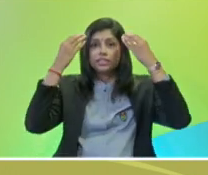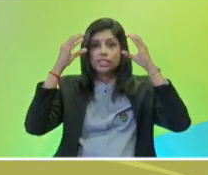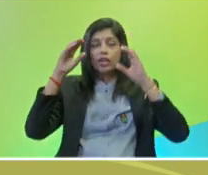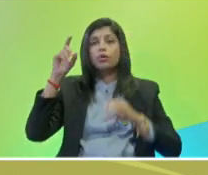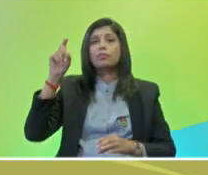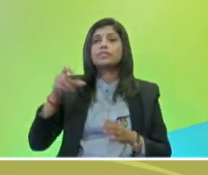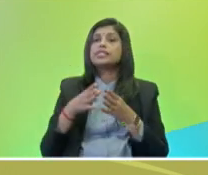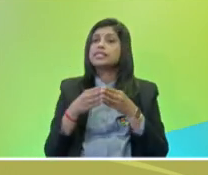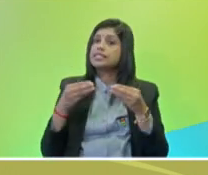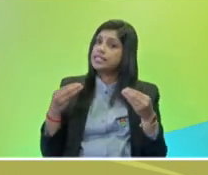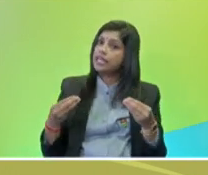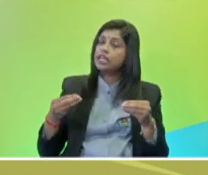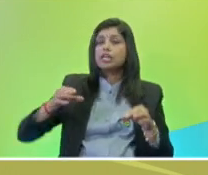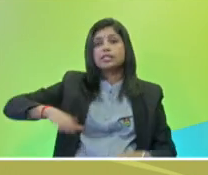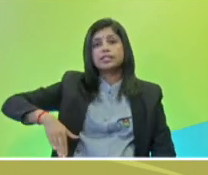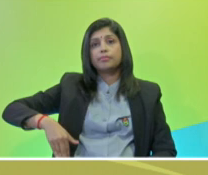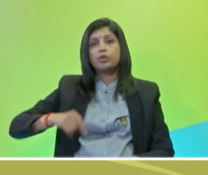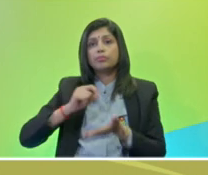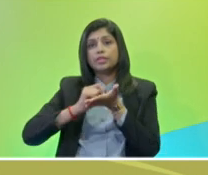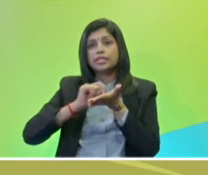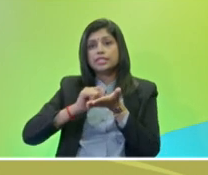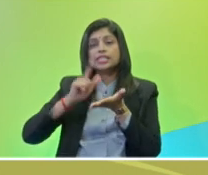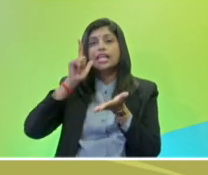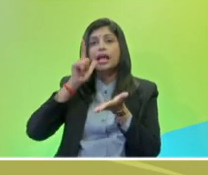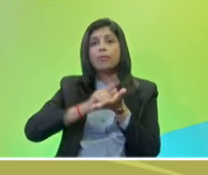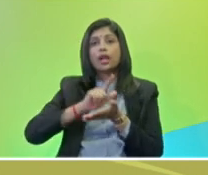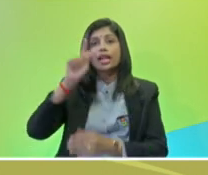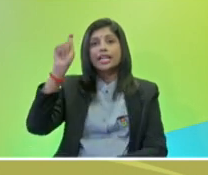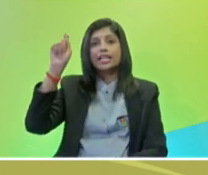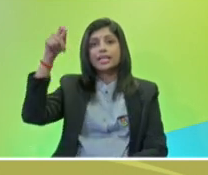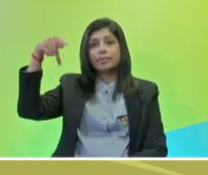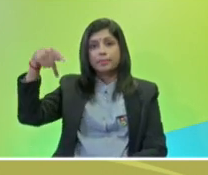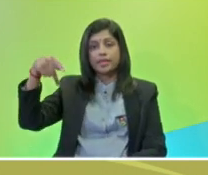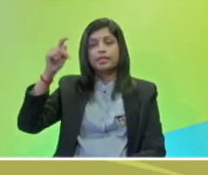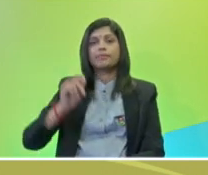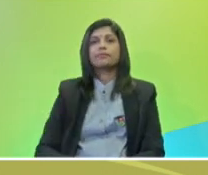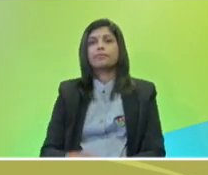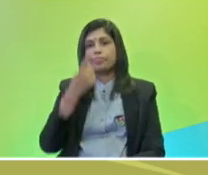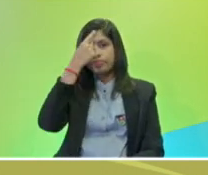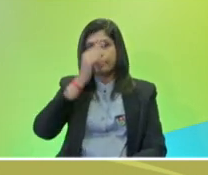selesaikan sebelum Cikgu meletakkan tahap penguasaan bagi bidang kemahiran